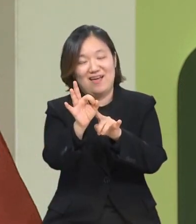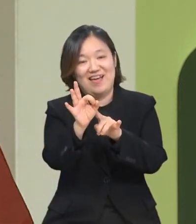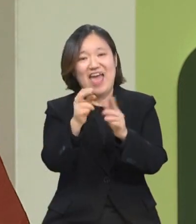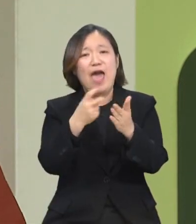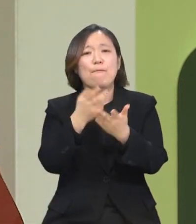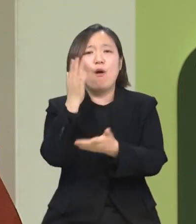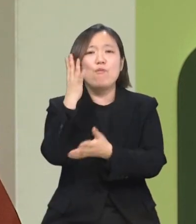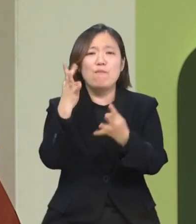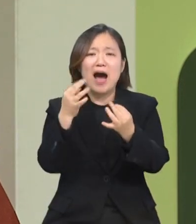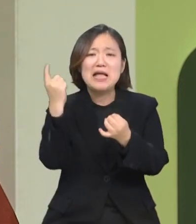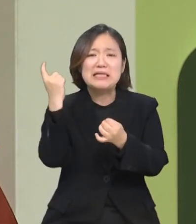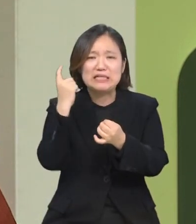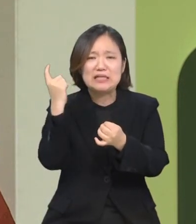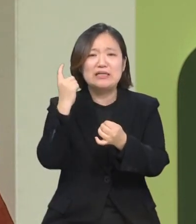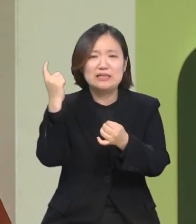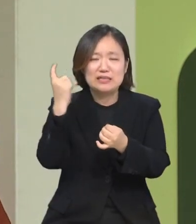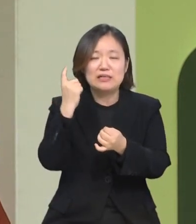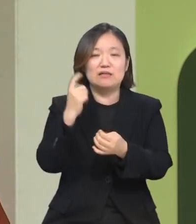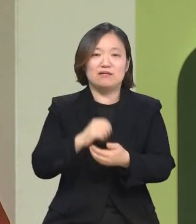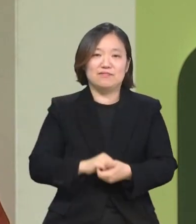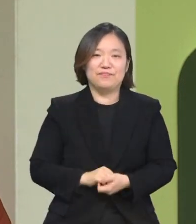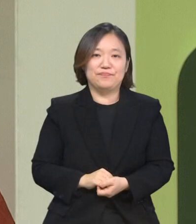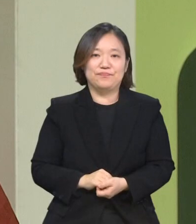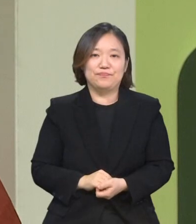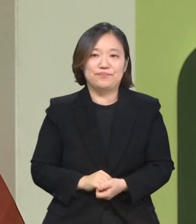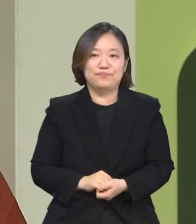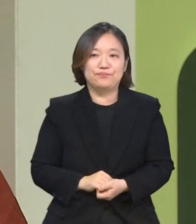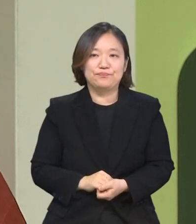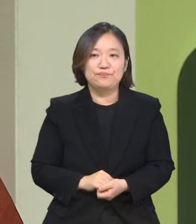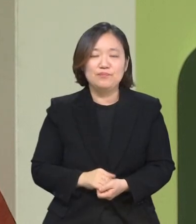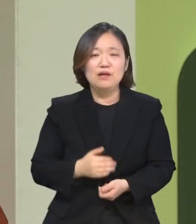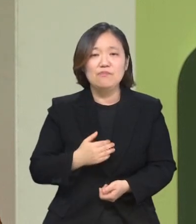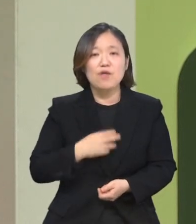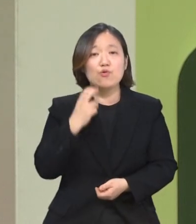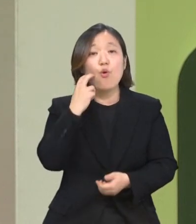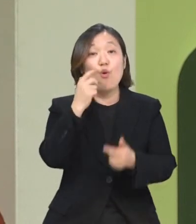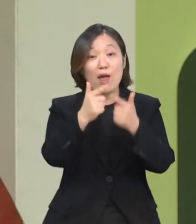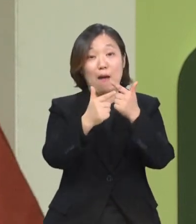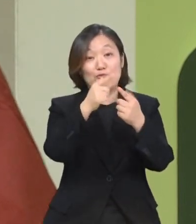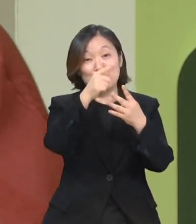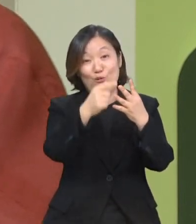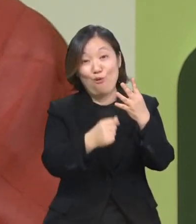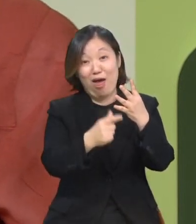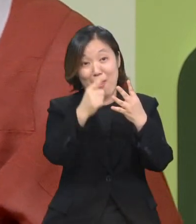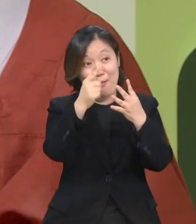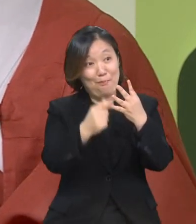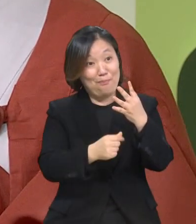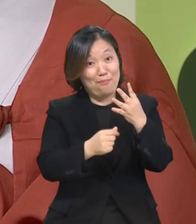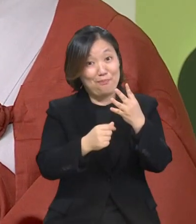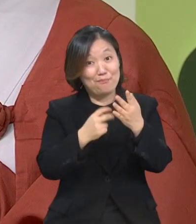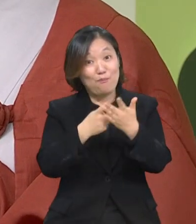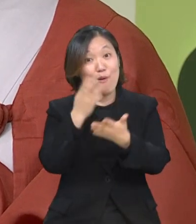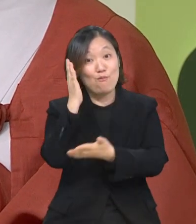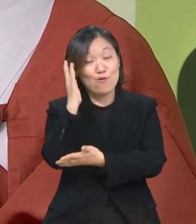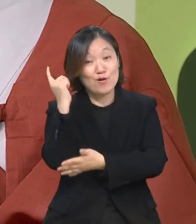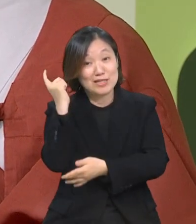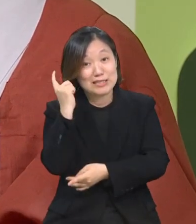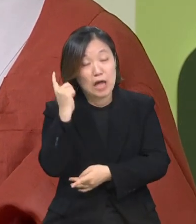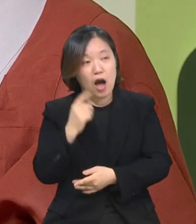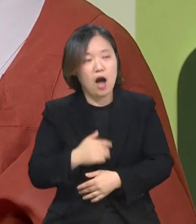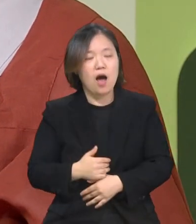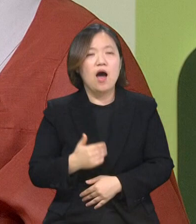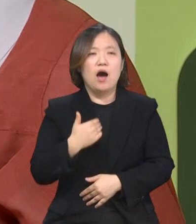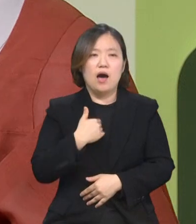나그로 이렇게 사셨대요 그래서 자꾸 이제 소나무를 듣다 보니까 점점 나도 기도해야 되겠다